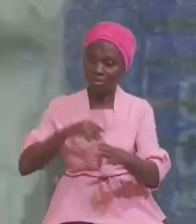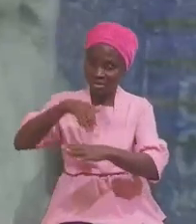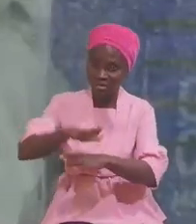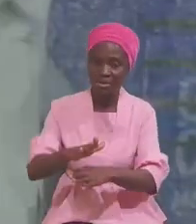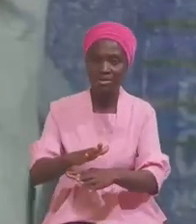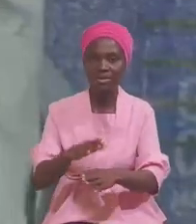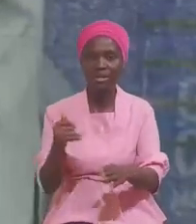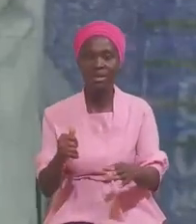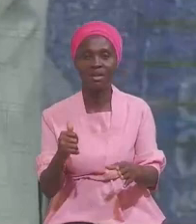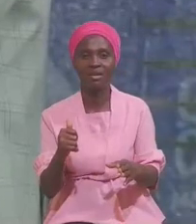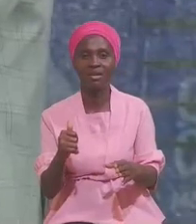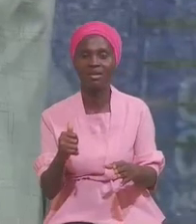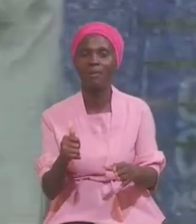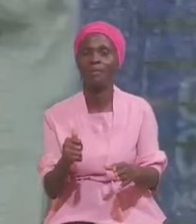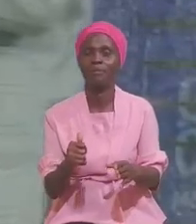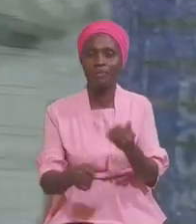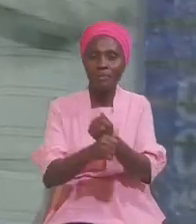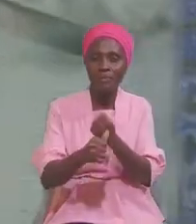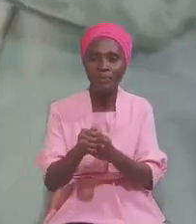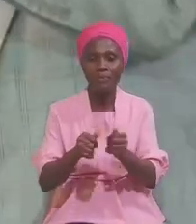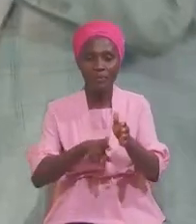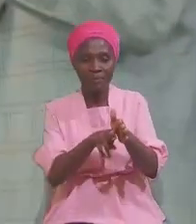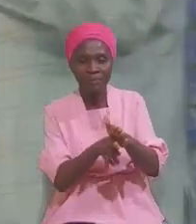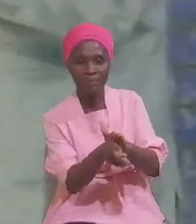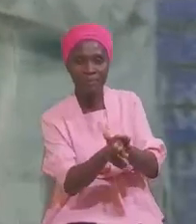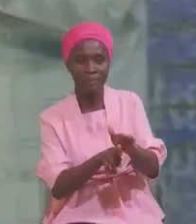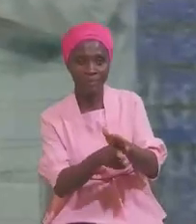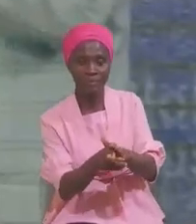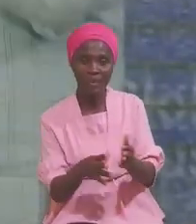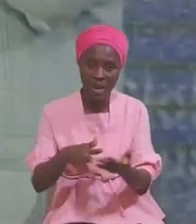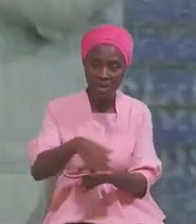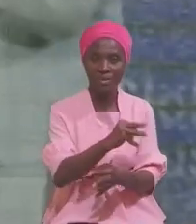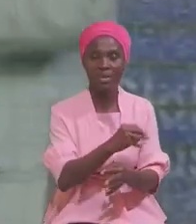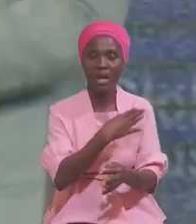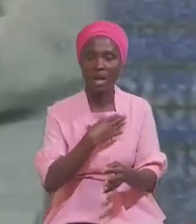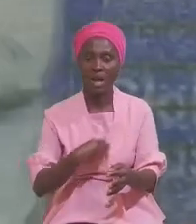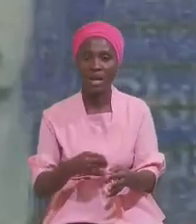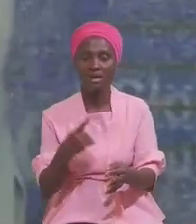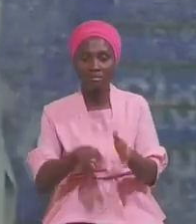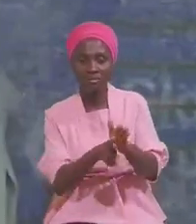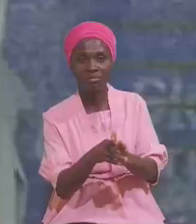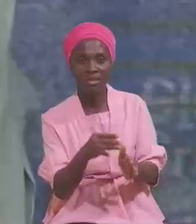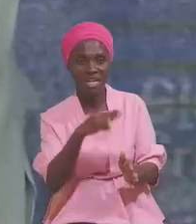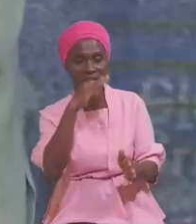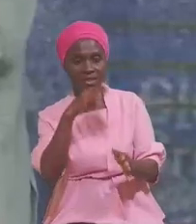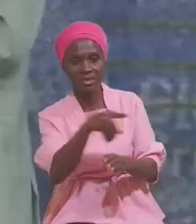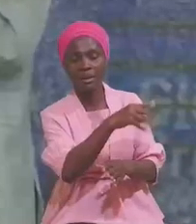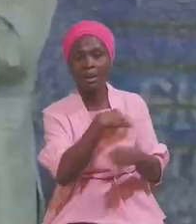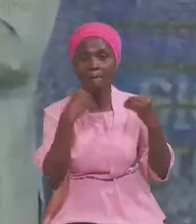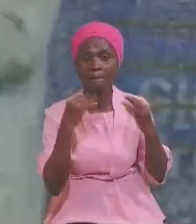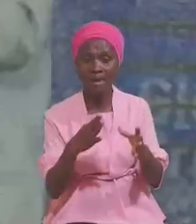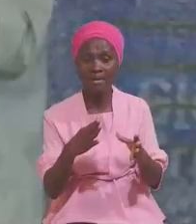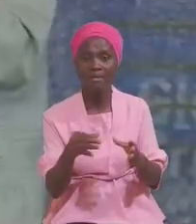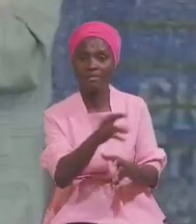Et ces serpents, ils mordirent le peuple et il mourut beaucoup de gens en Israël. Voyons le verset